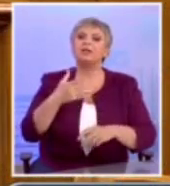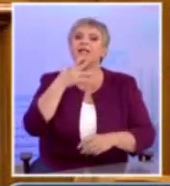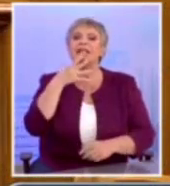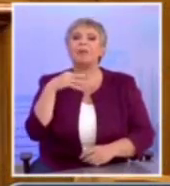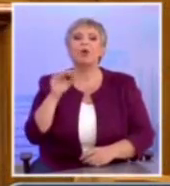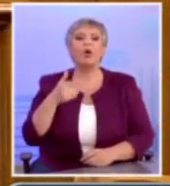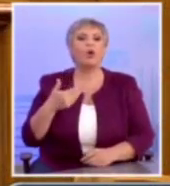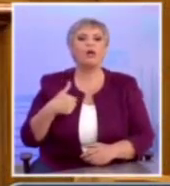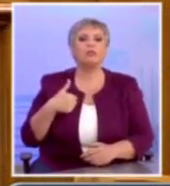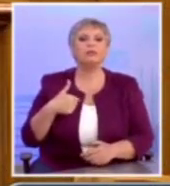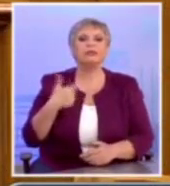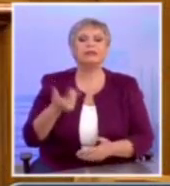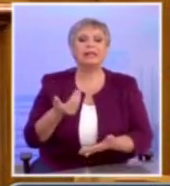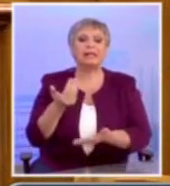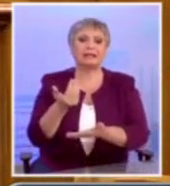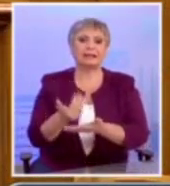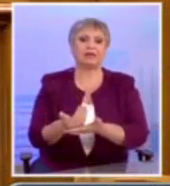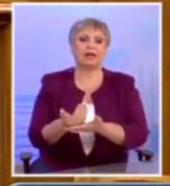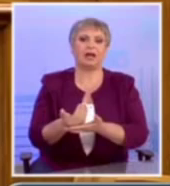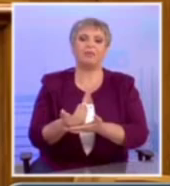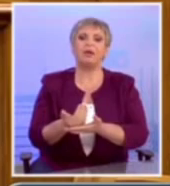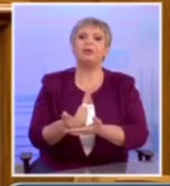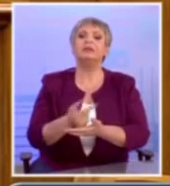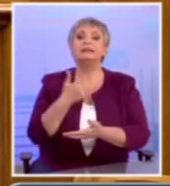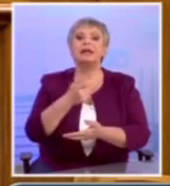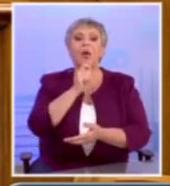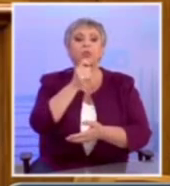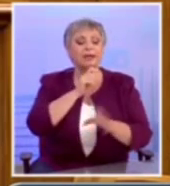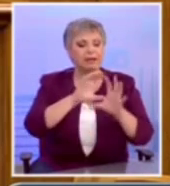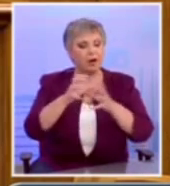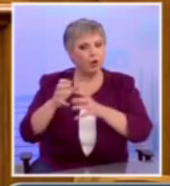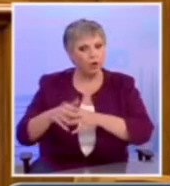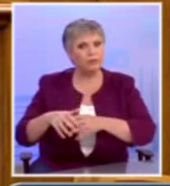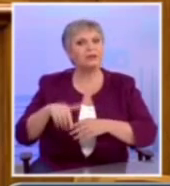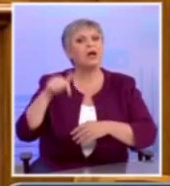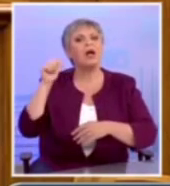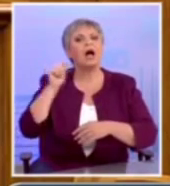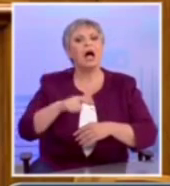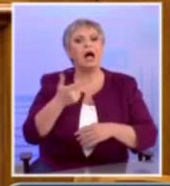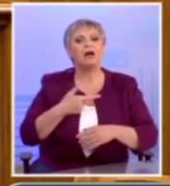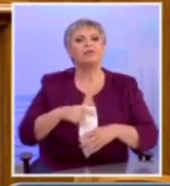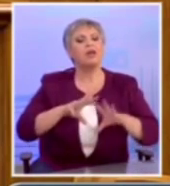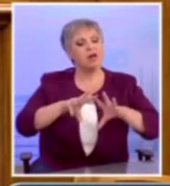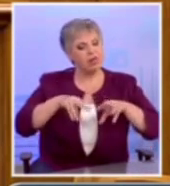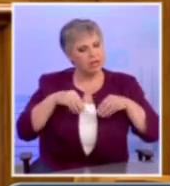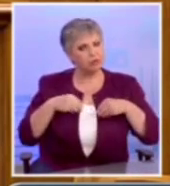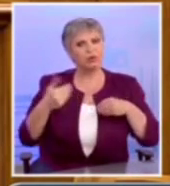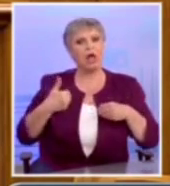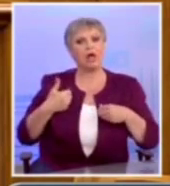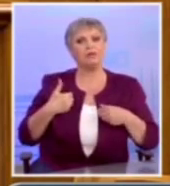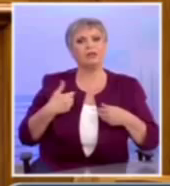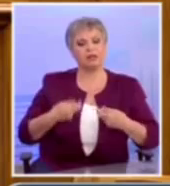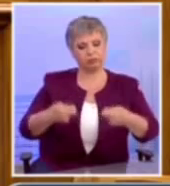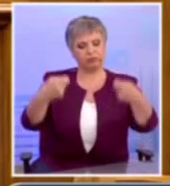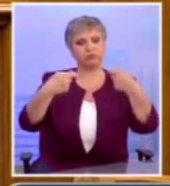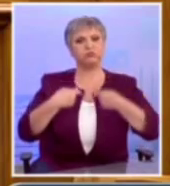γιατί ζητάμε από τα άλλα τα κόμματα να μπορούμε να πάμε να διαπραγματευτούμε με πιο